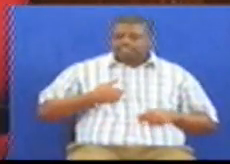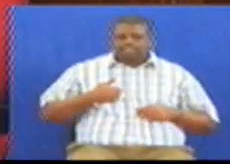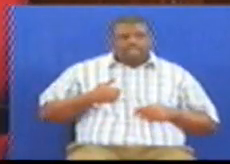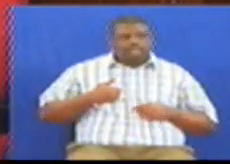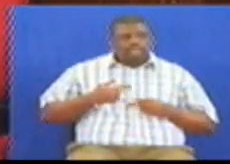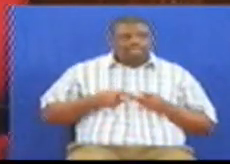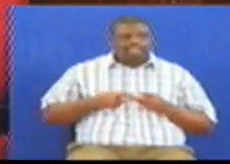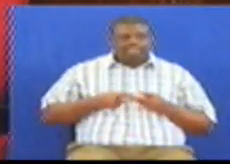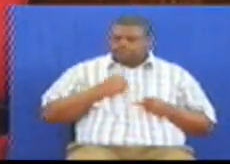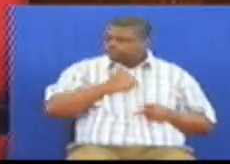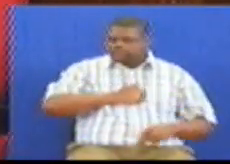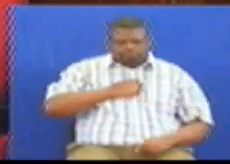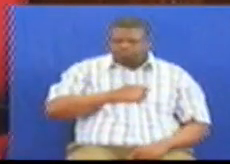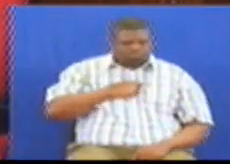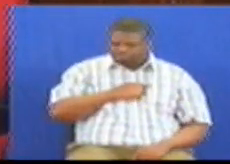Mheshimiwa